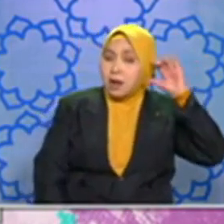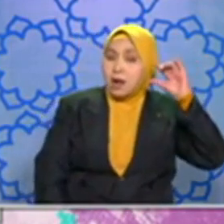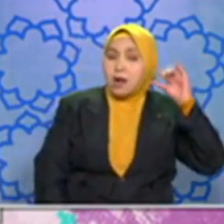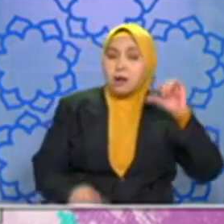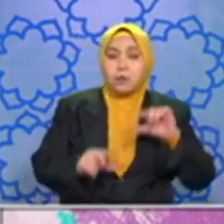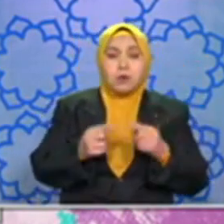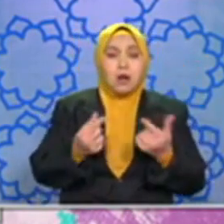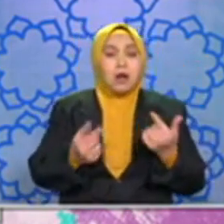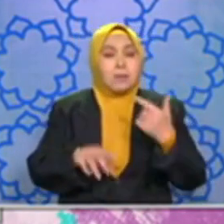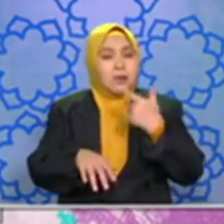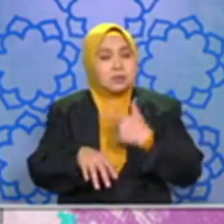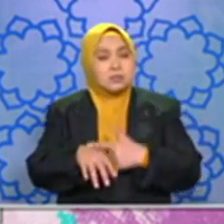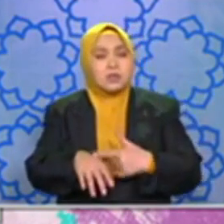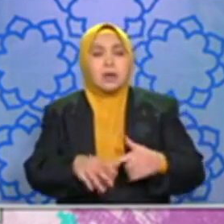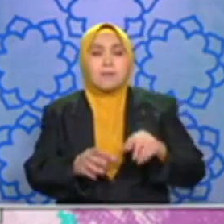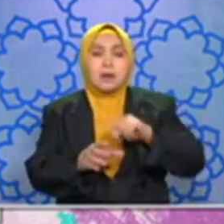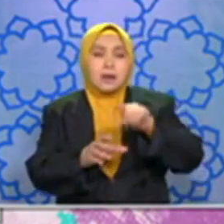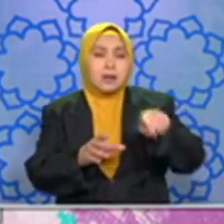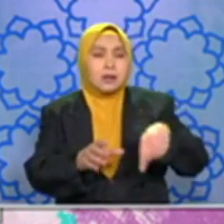yastami'una bihi